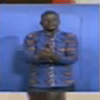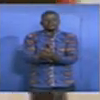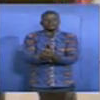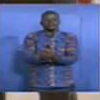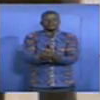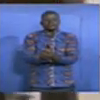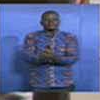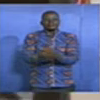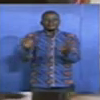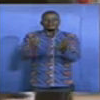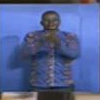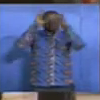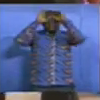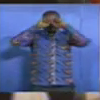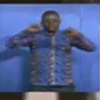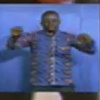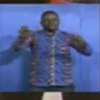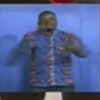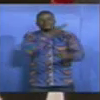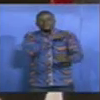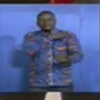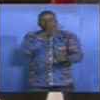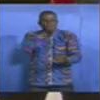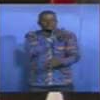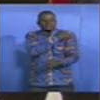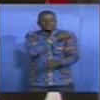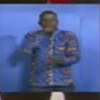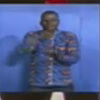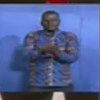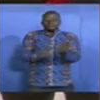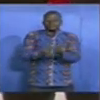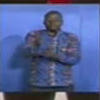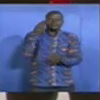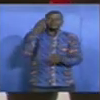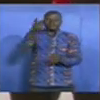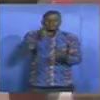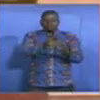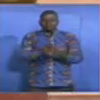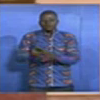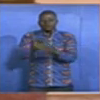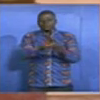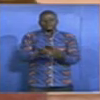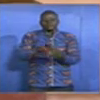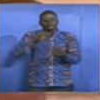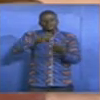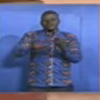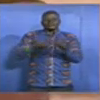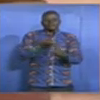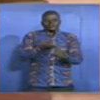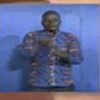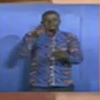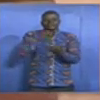Avec le président de la République tunisienne, c'est un passage à revue de la collaboration bilatérale. Cette